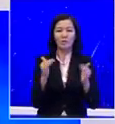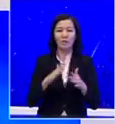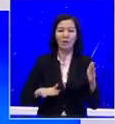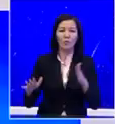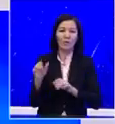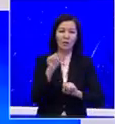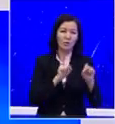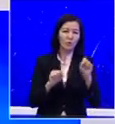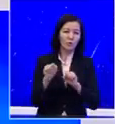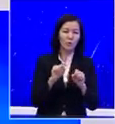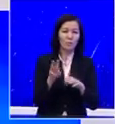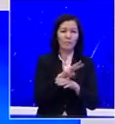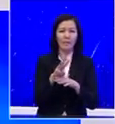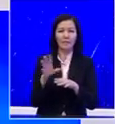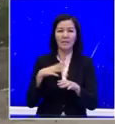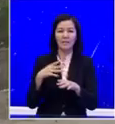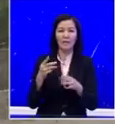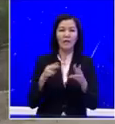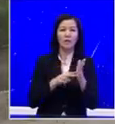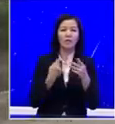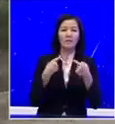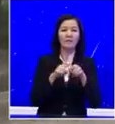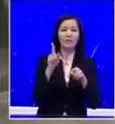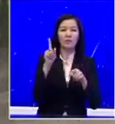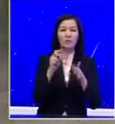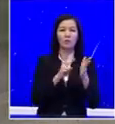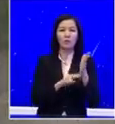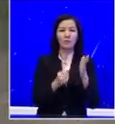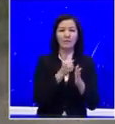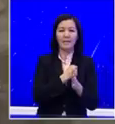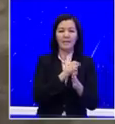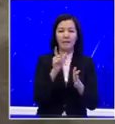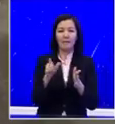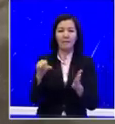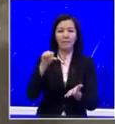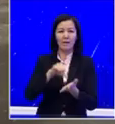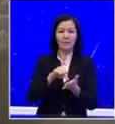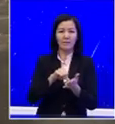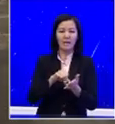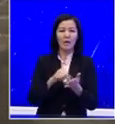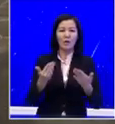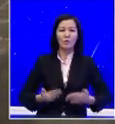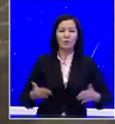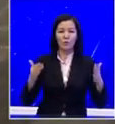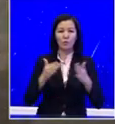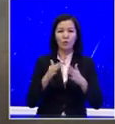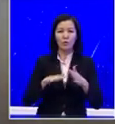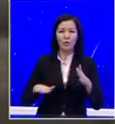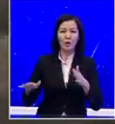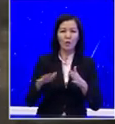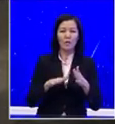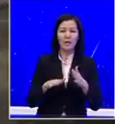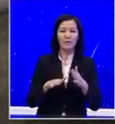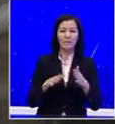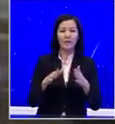аудандар залалсыздандырылды. Оған 7 техника, 170-ке тарта әскери жұмылдырылды. Мамандар тұрғын үйлердің аулаларымен қоса